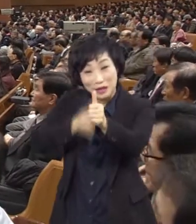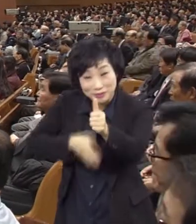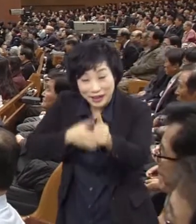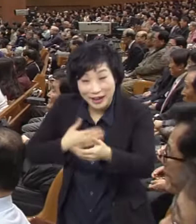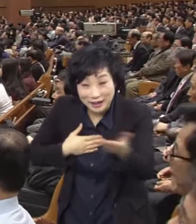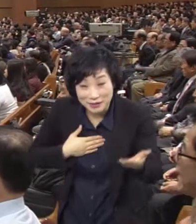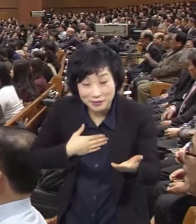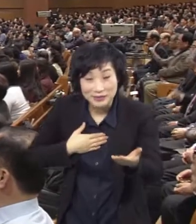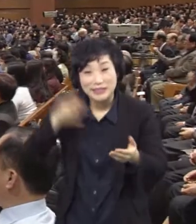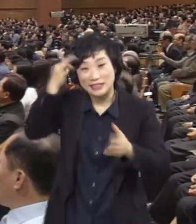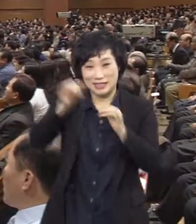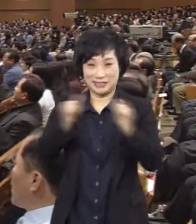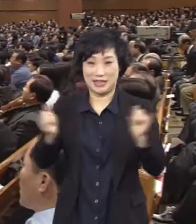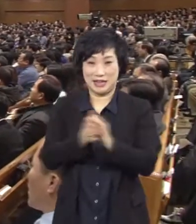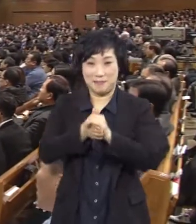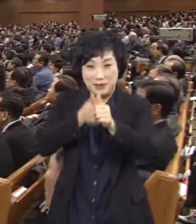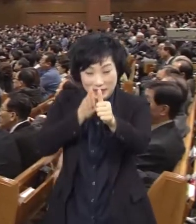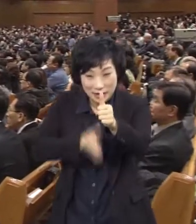인정하시면 아멘합시다.